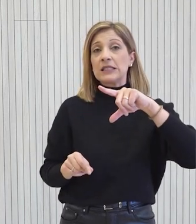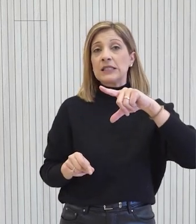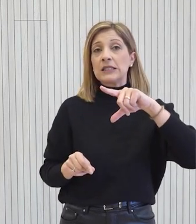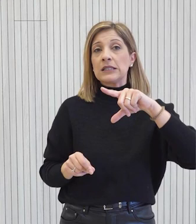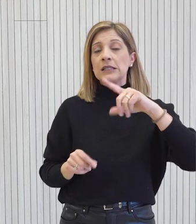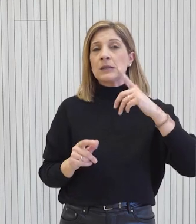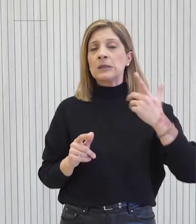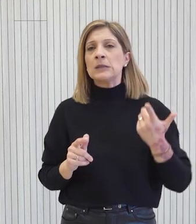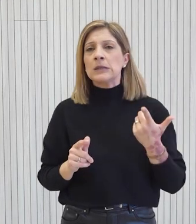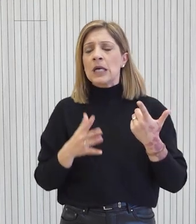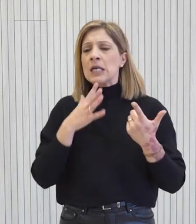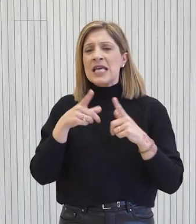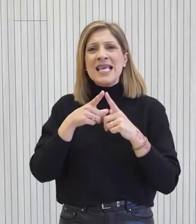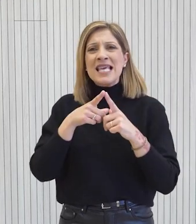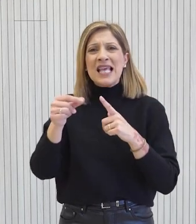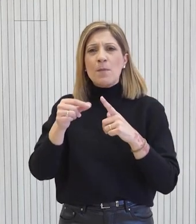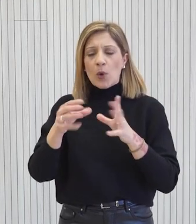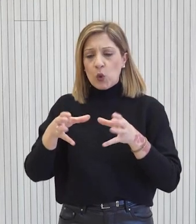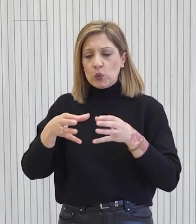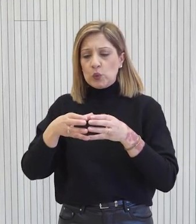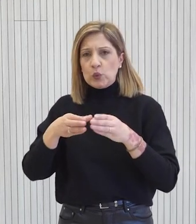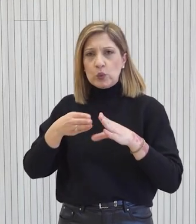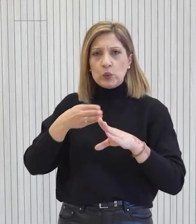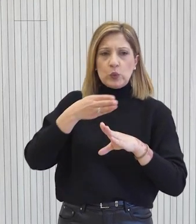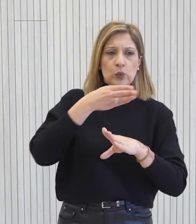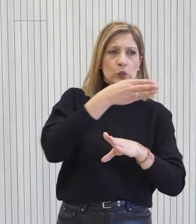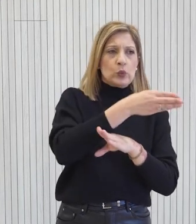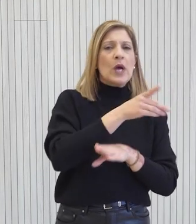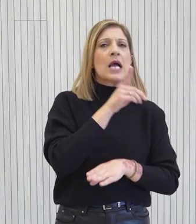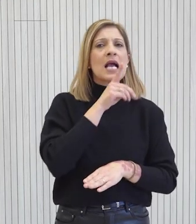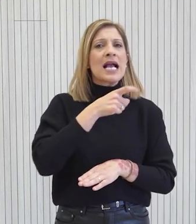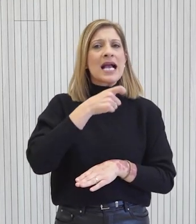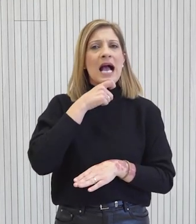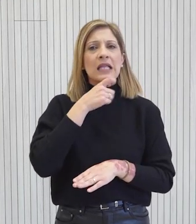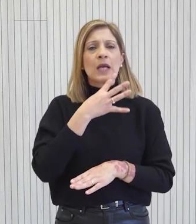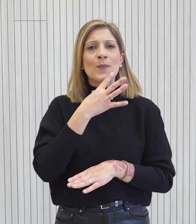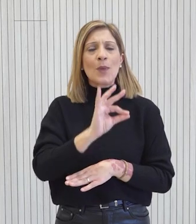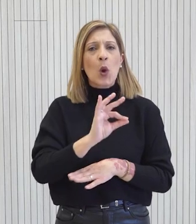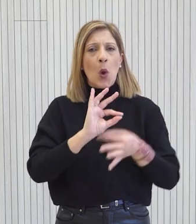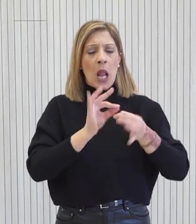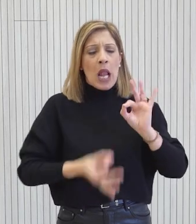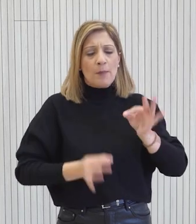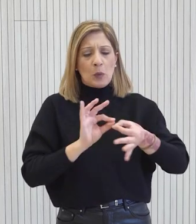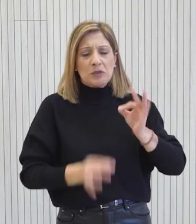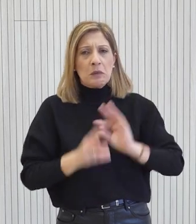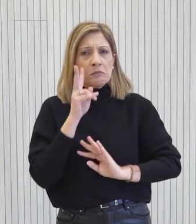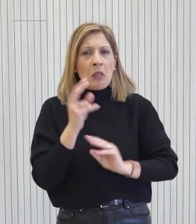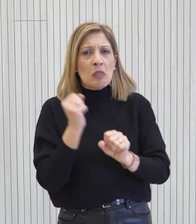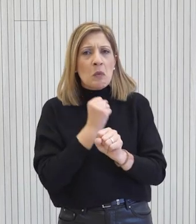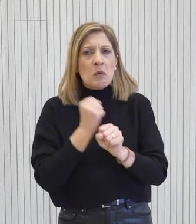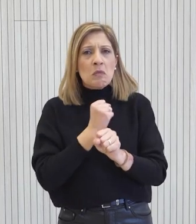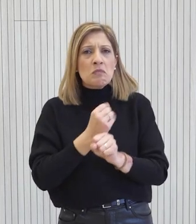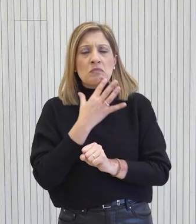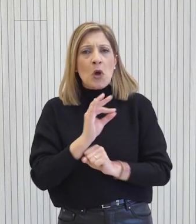χρειάζεται κλιμάκιο τεχνικό από τη Δημοκρατία να πάει στο Κατάρ για να εξεργαστεί τις λεπτομέρειες για το θέμα